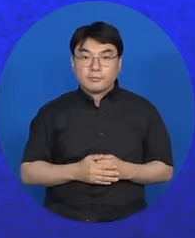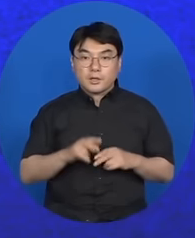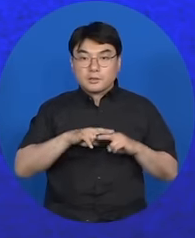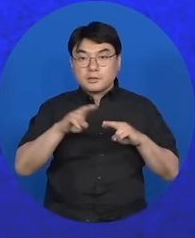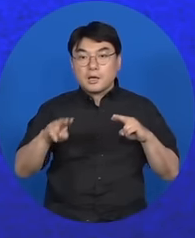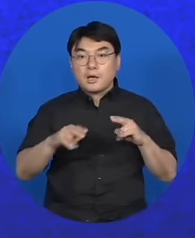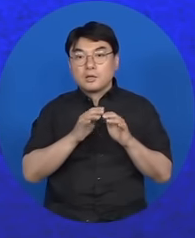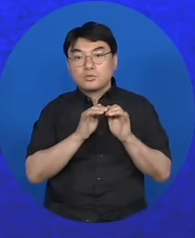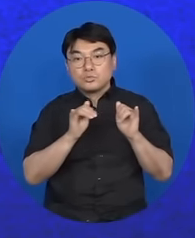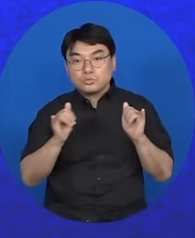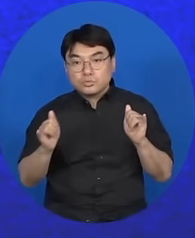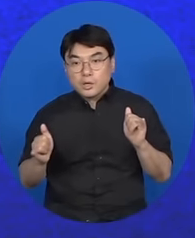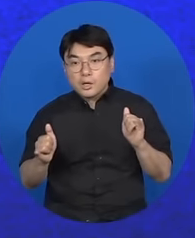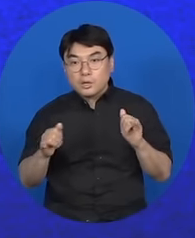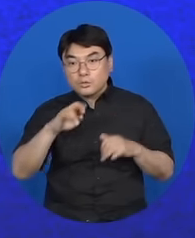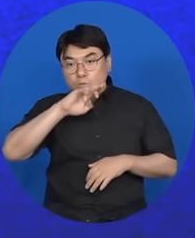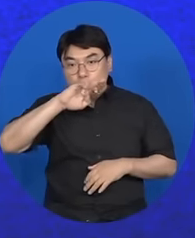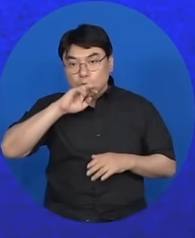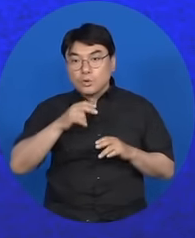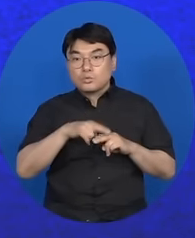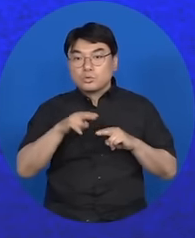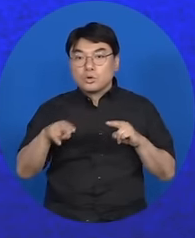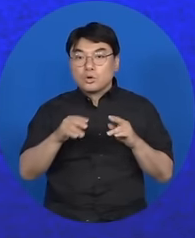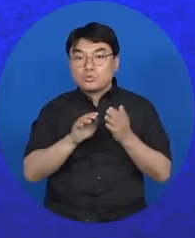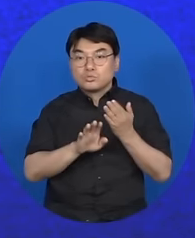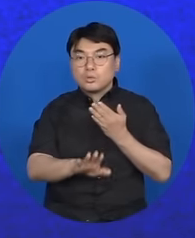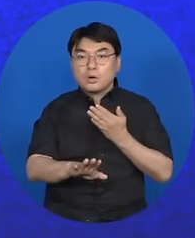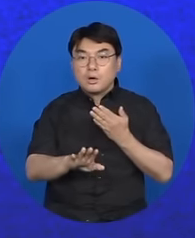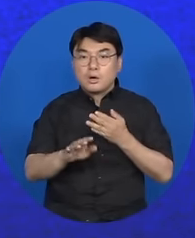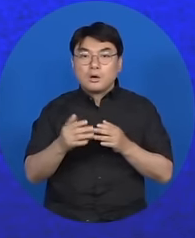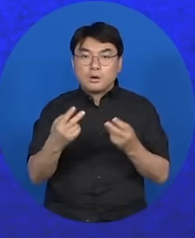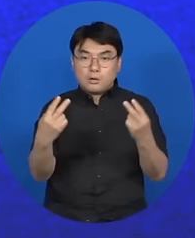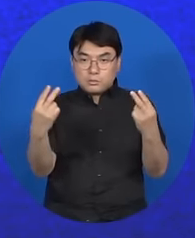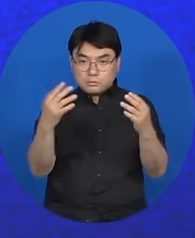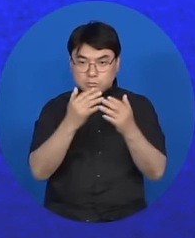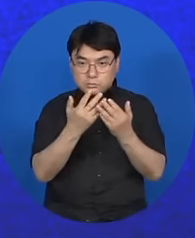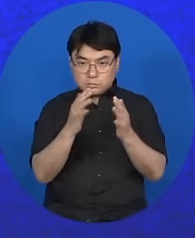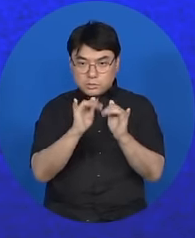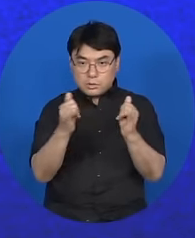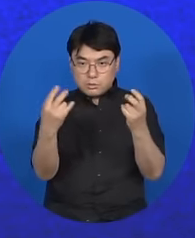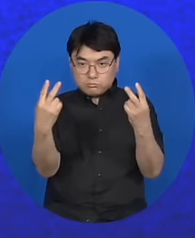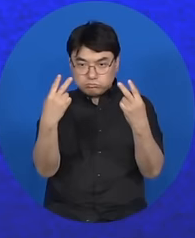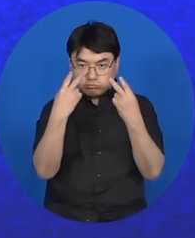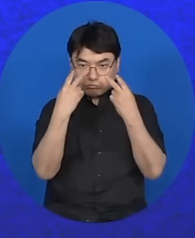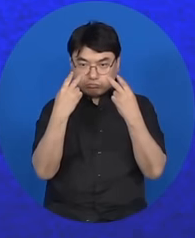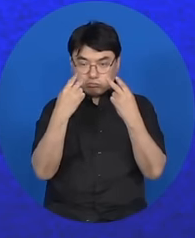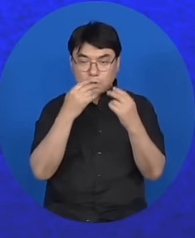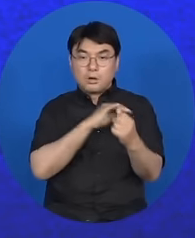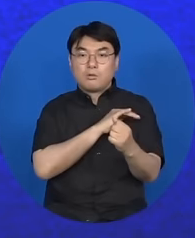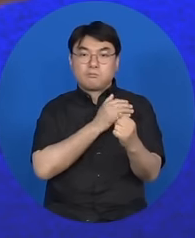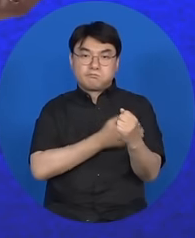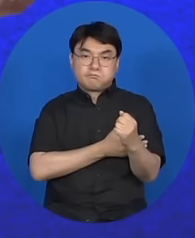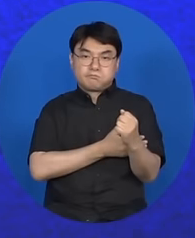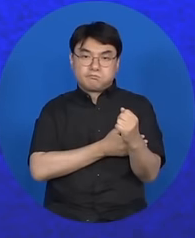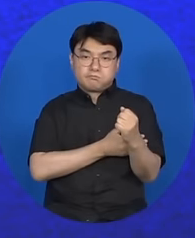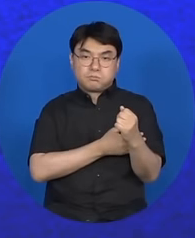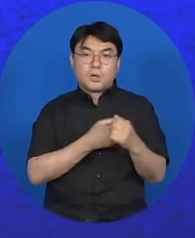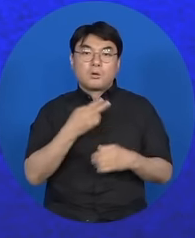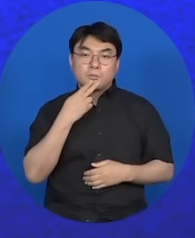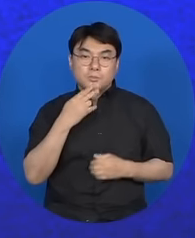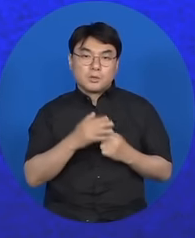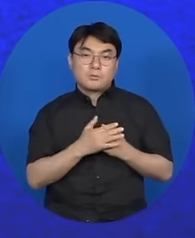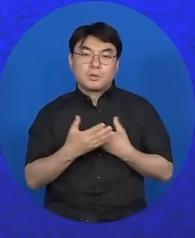이후에 자신이 더 이상 사람들의 주목을 받지 못하고 어떤 권위를 갖지 못하게 되자